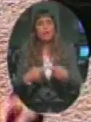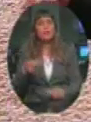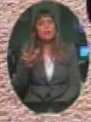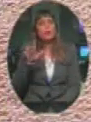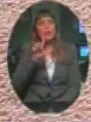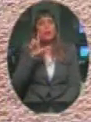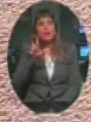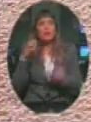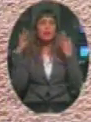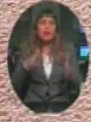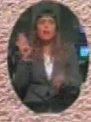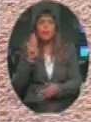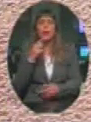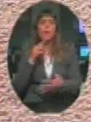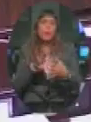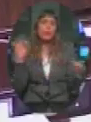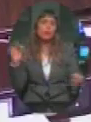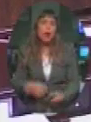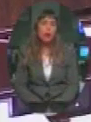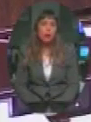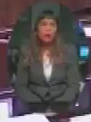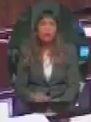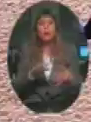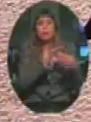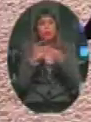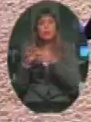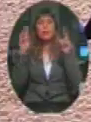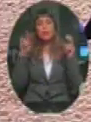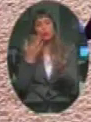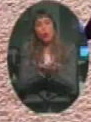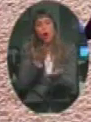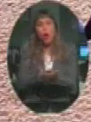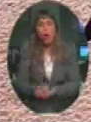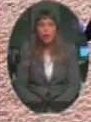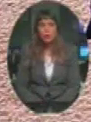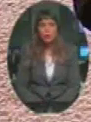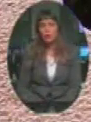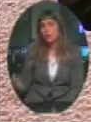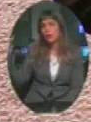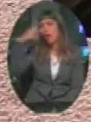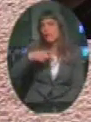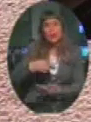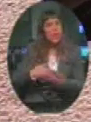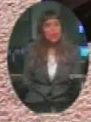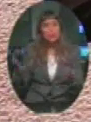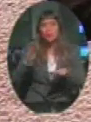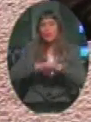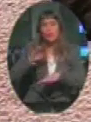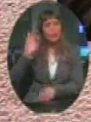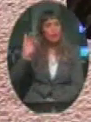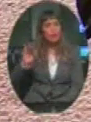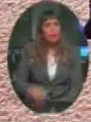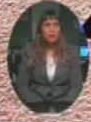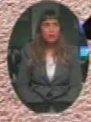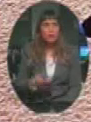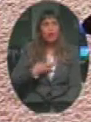כי הוא מנותק, וכי המשפט הזה בו צוטט בעיתון מוכיח זאת. חוסר הבנה עמוק של התפקיד, של